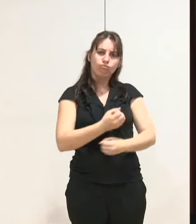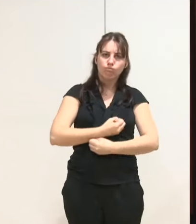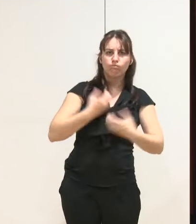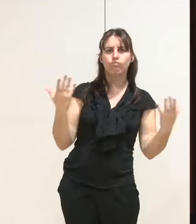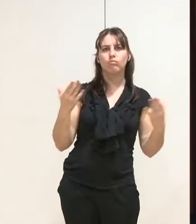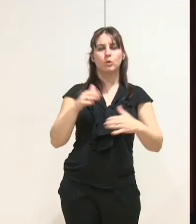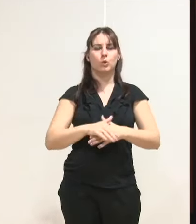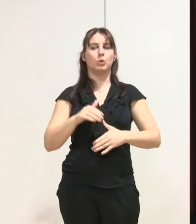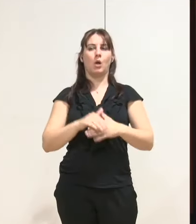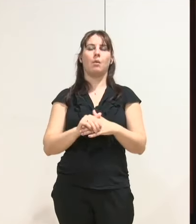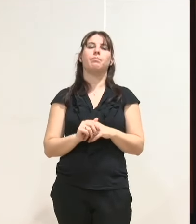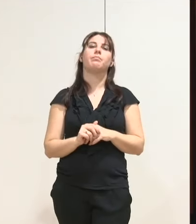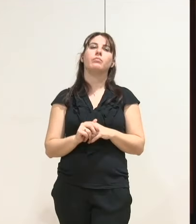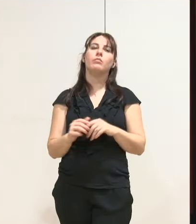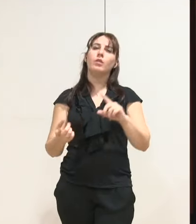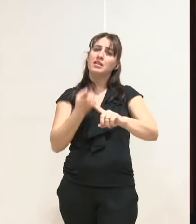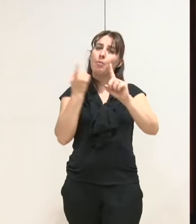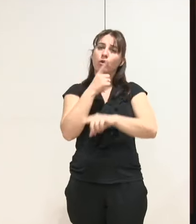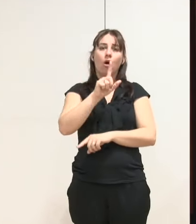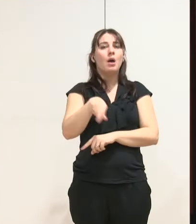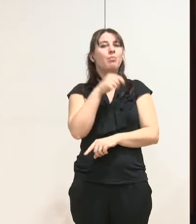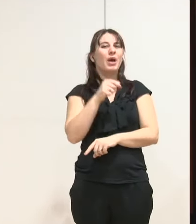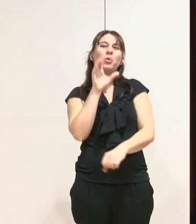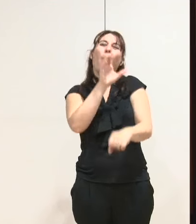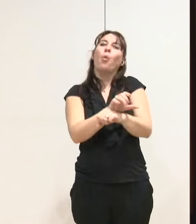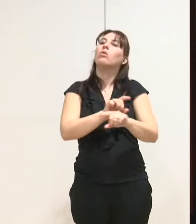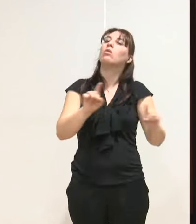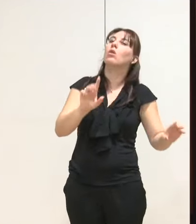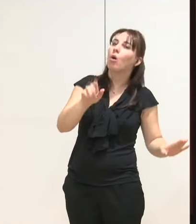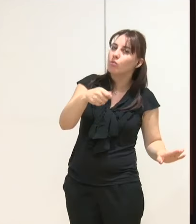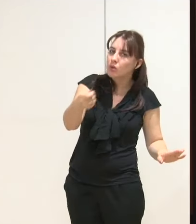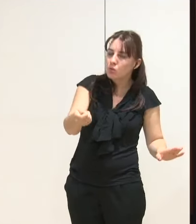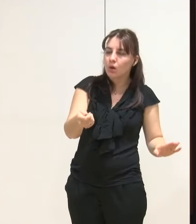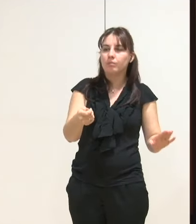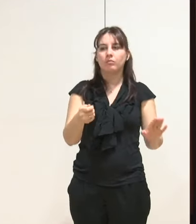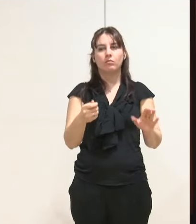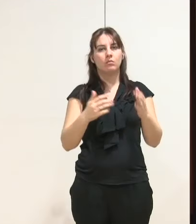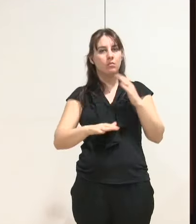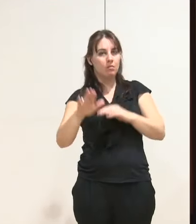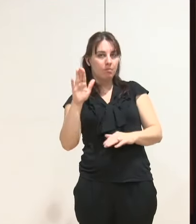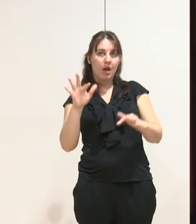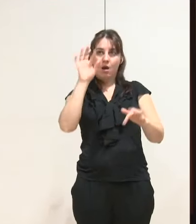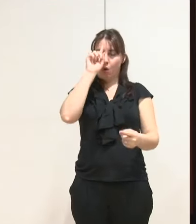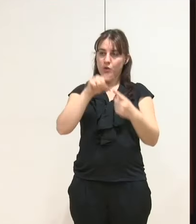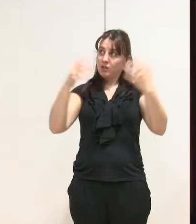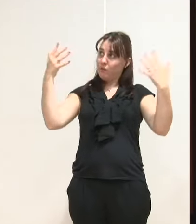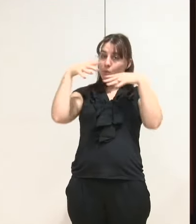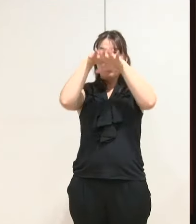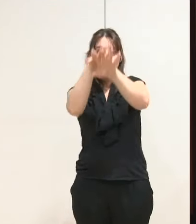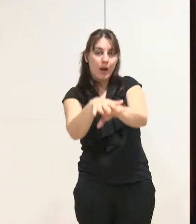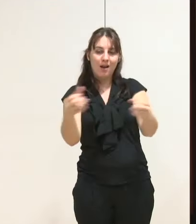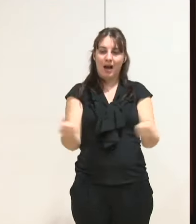est important et donc nous ne nous opposerons évidemment pas à cette délibération que la volonté de mutualiser et d'avoir une